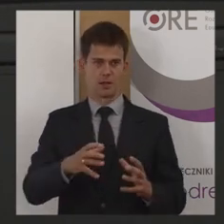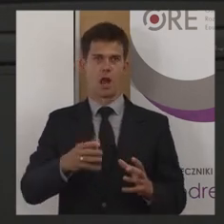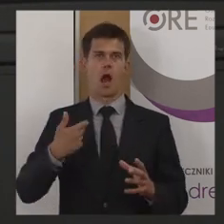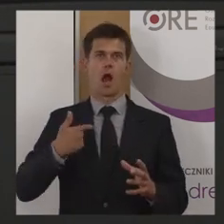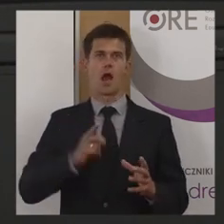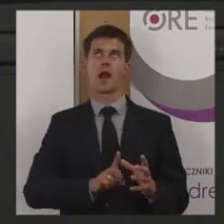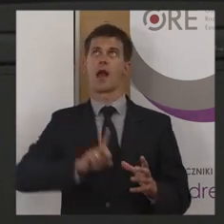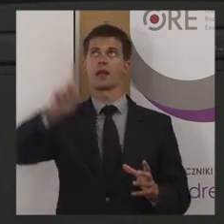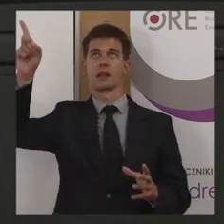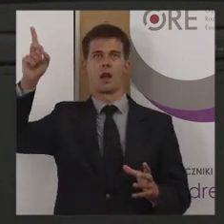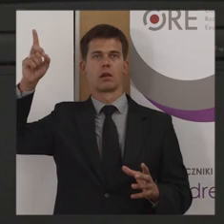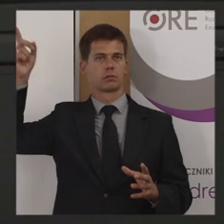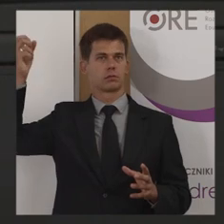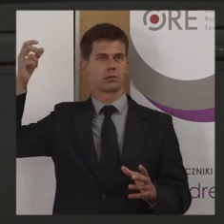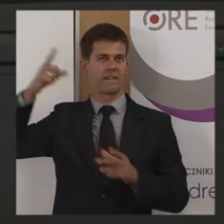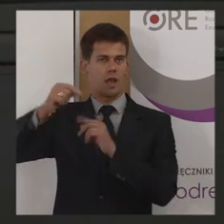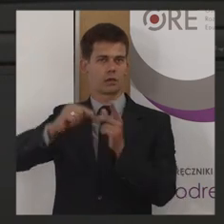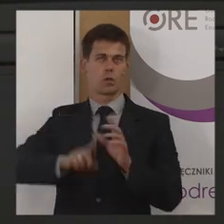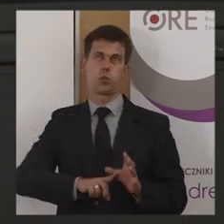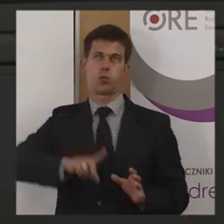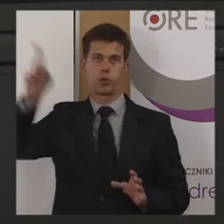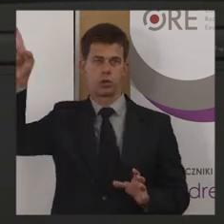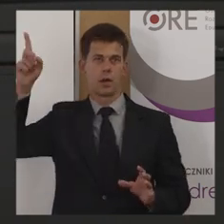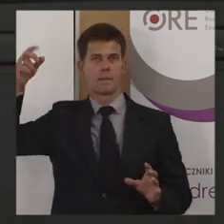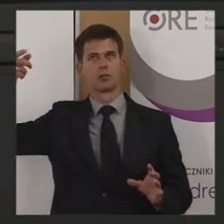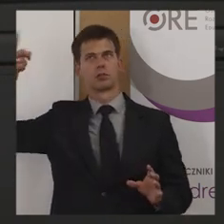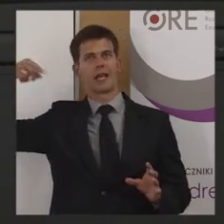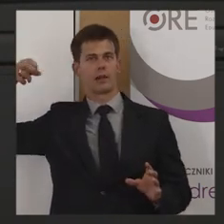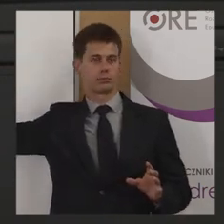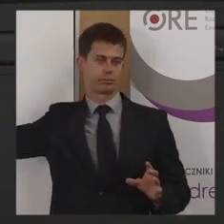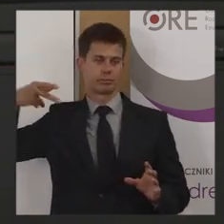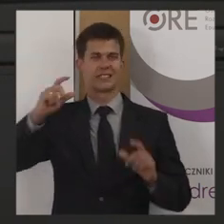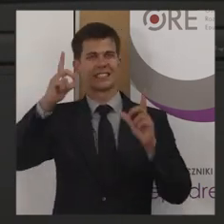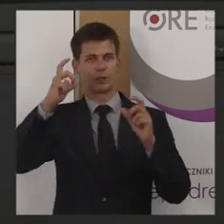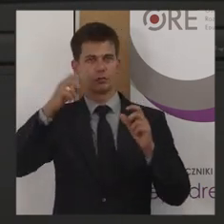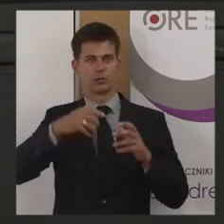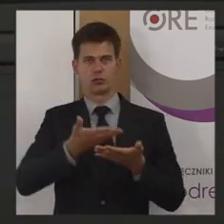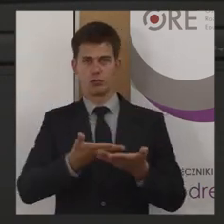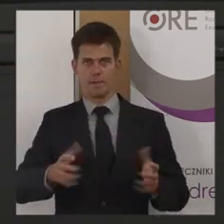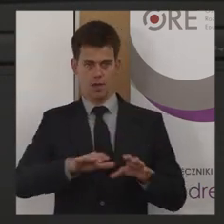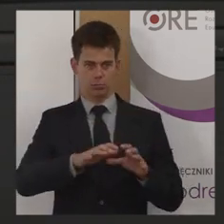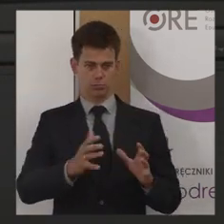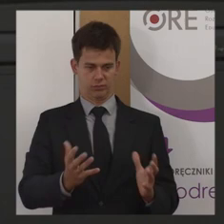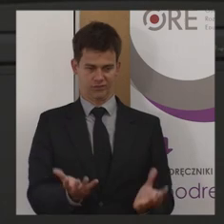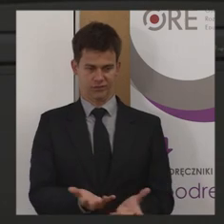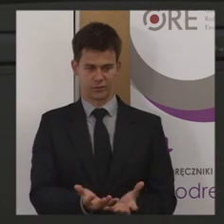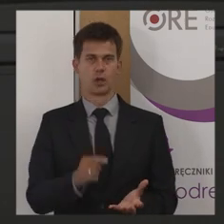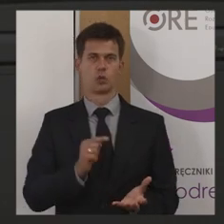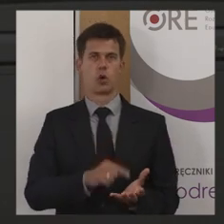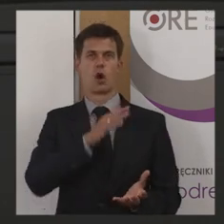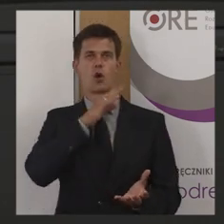Mamy zdjęcie zrobione przez jakiegoś satelitę, gdzie widzimy barwę